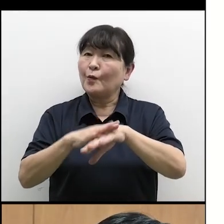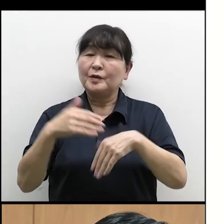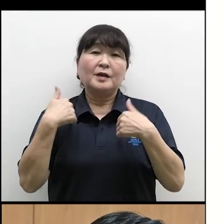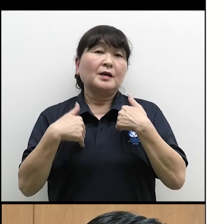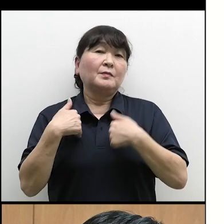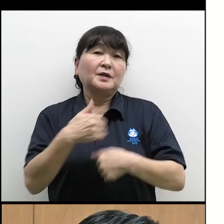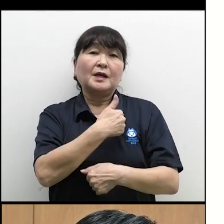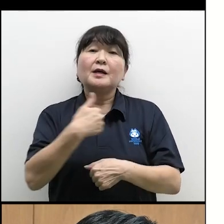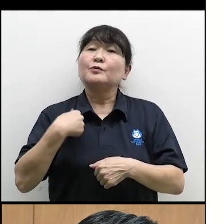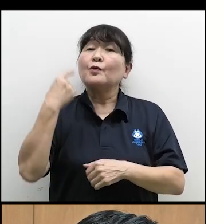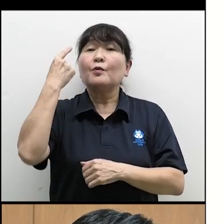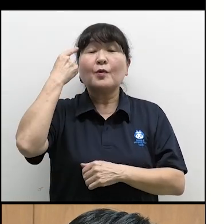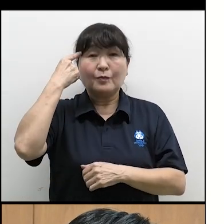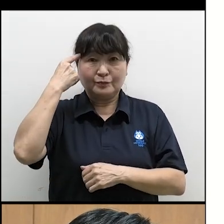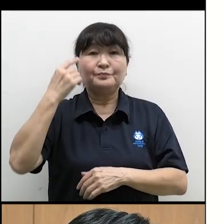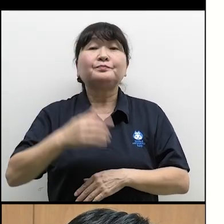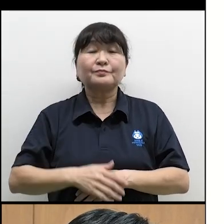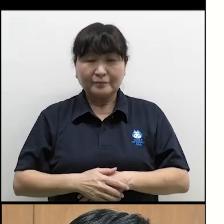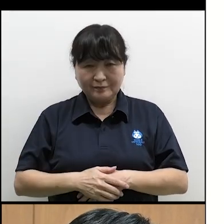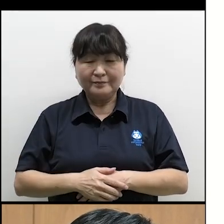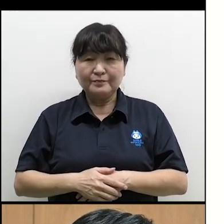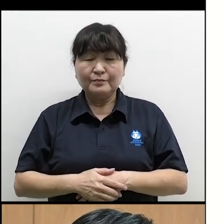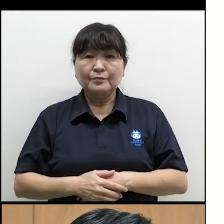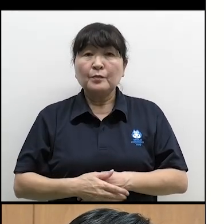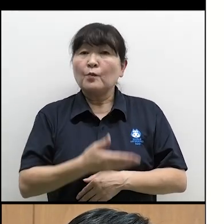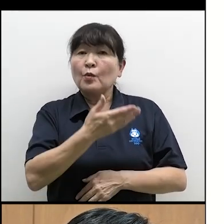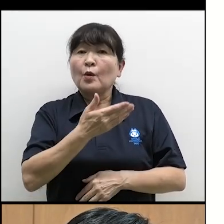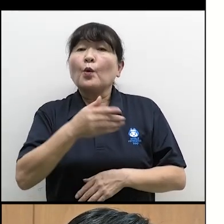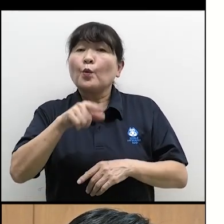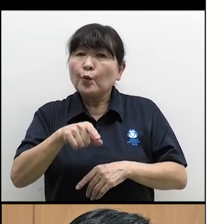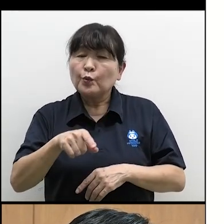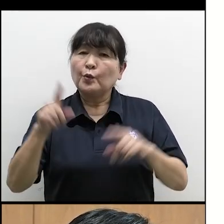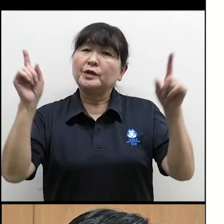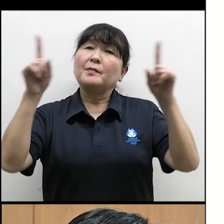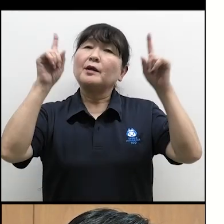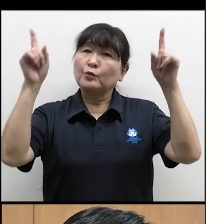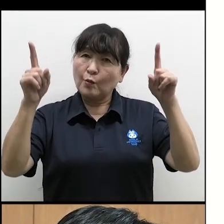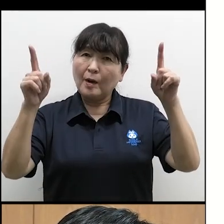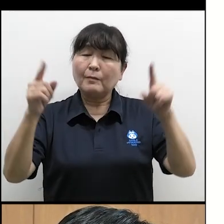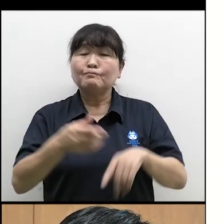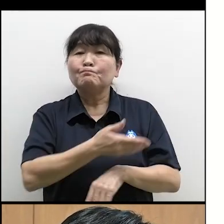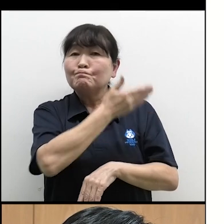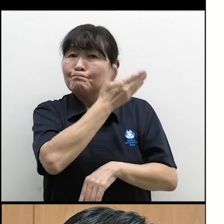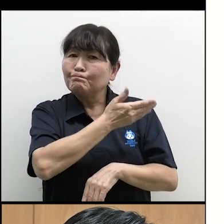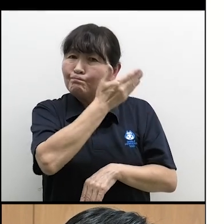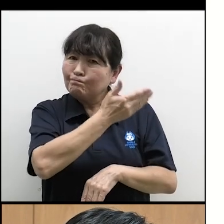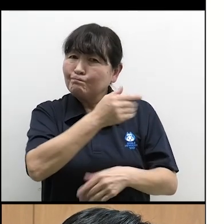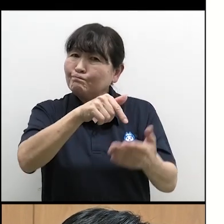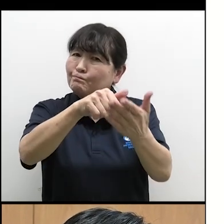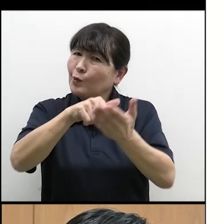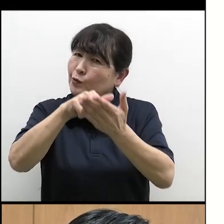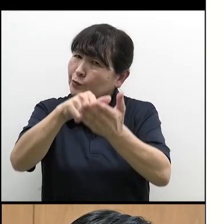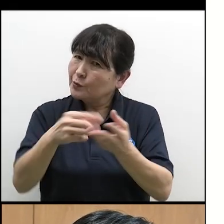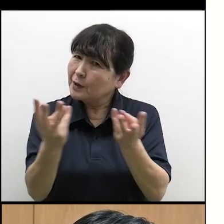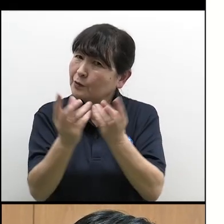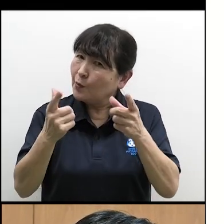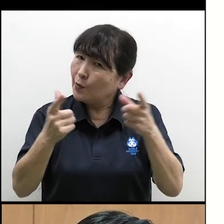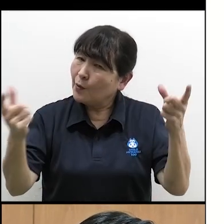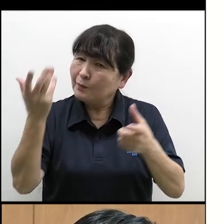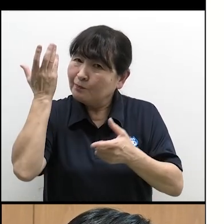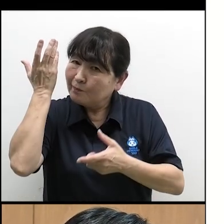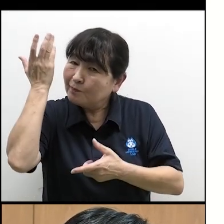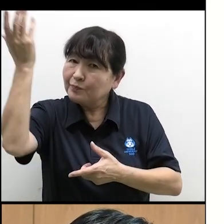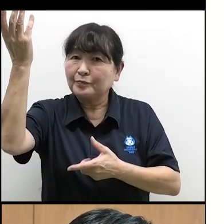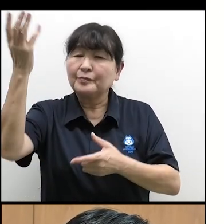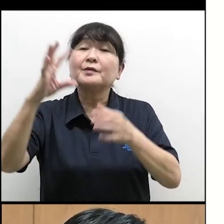。こちら非常に多くの観覧希望者が予想されますので、事前応募